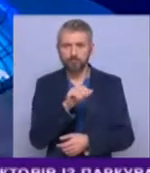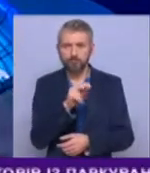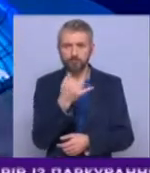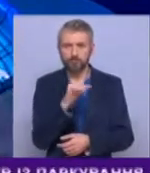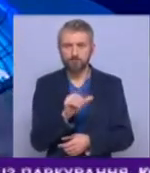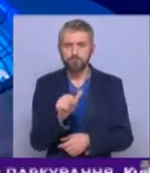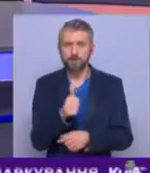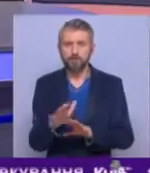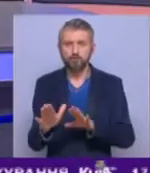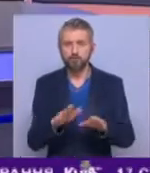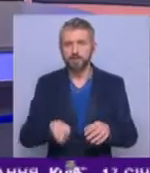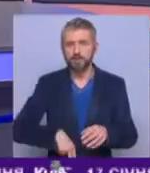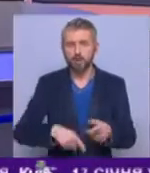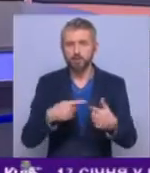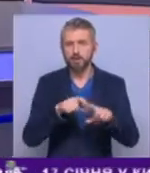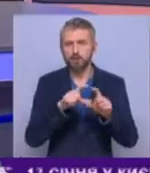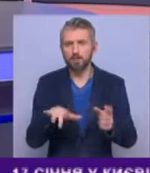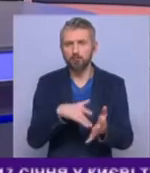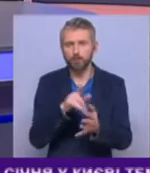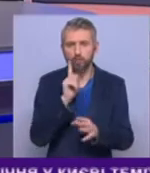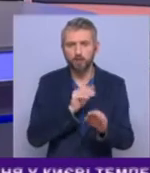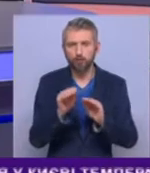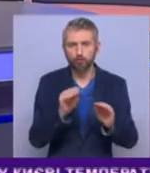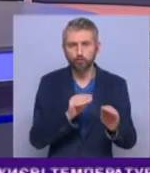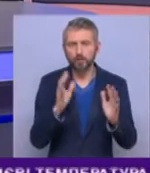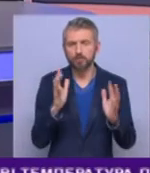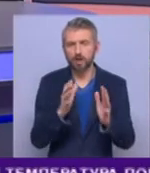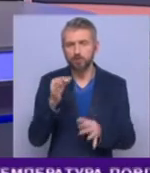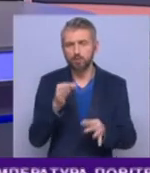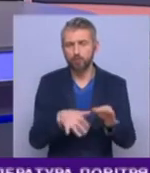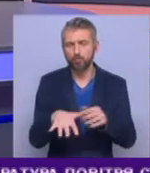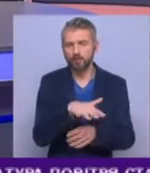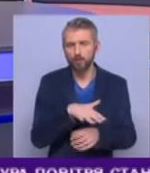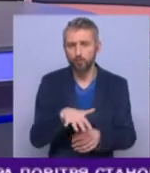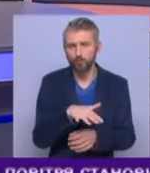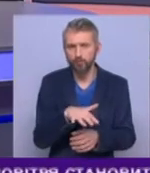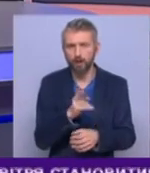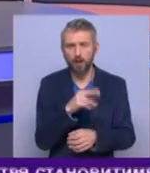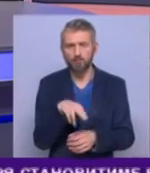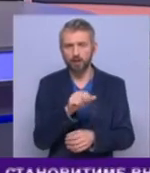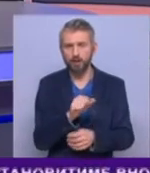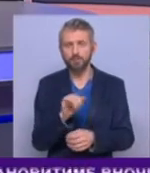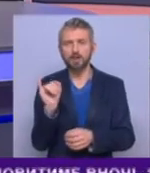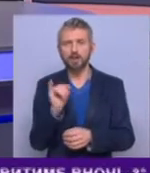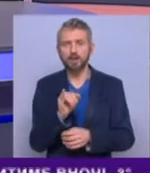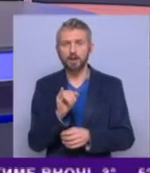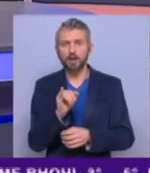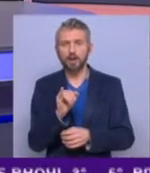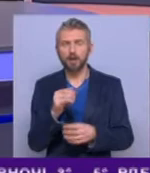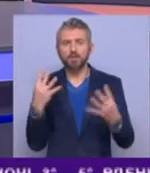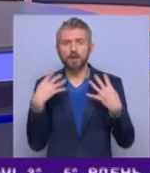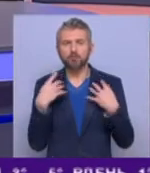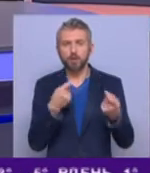перший заступник директора департаменту міського благоустрою і збереження природного середовища Київської міської державної адміністрації, а